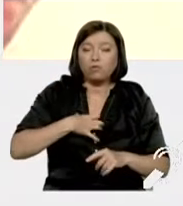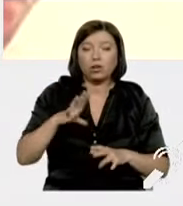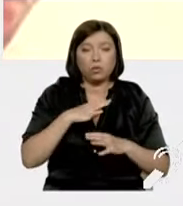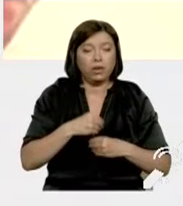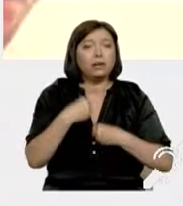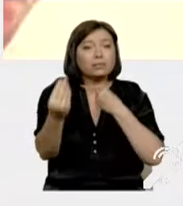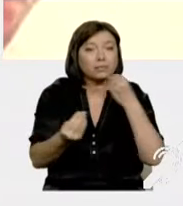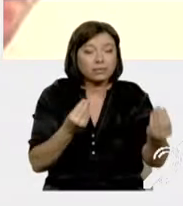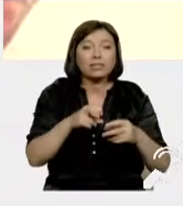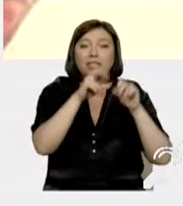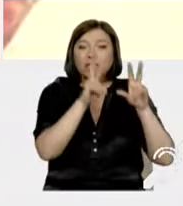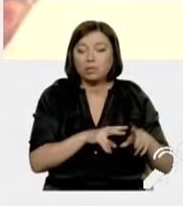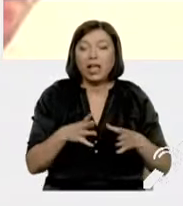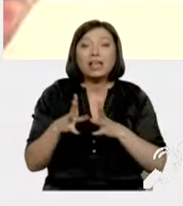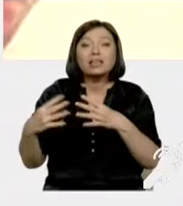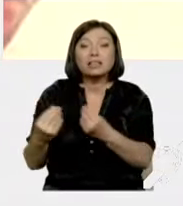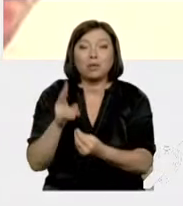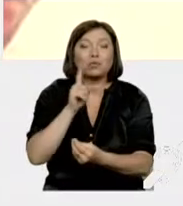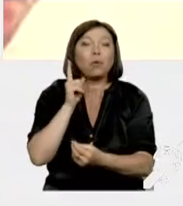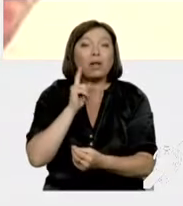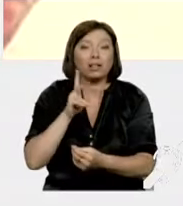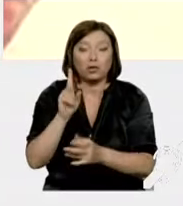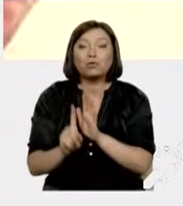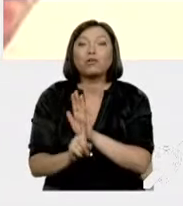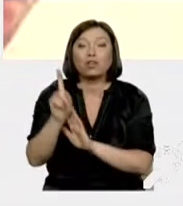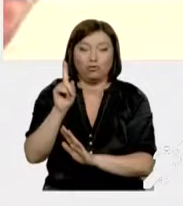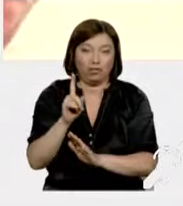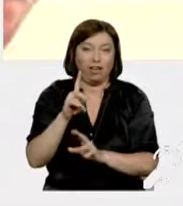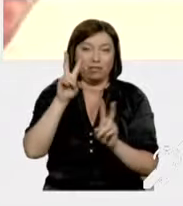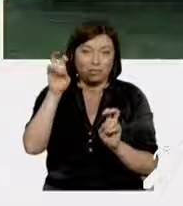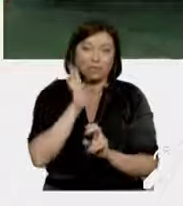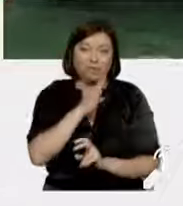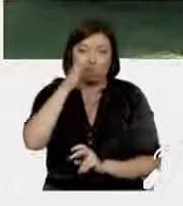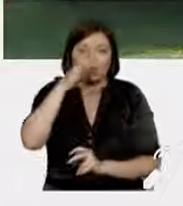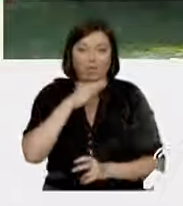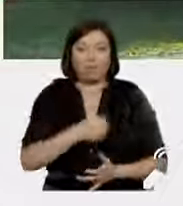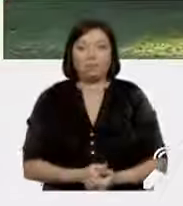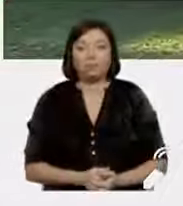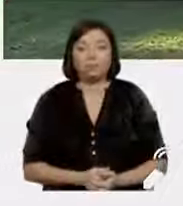oferite de specialiști familiilor care fac primii pași în viața de părinte.